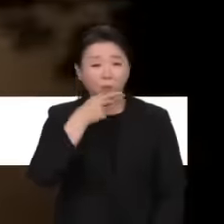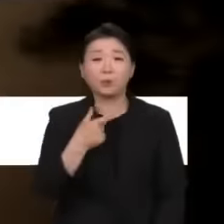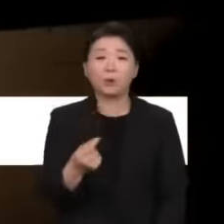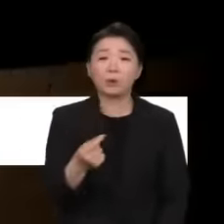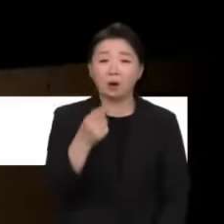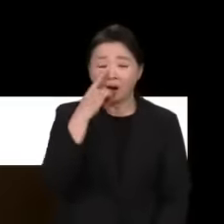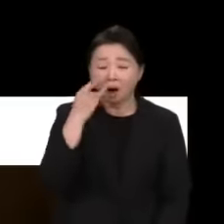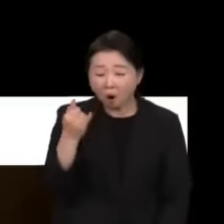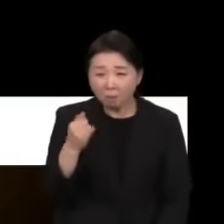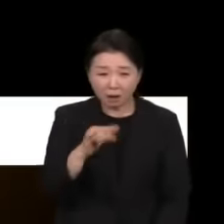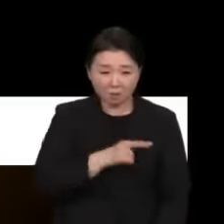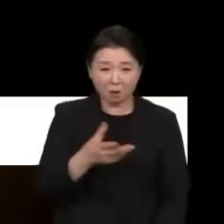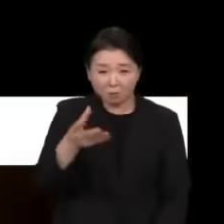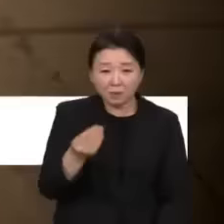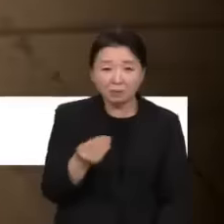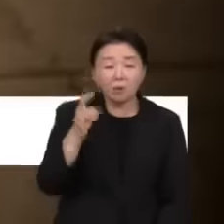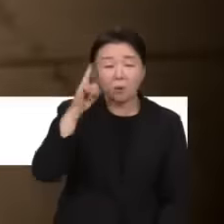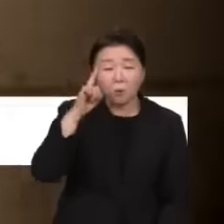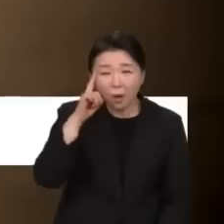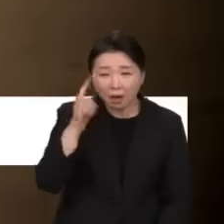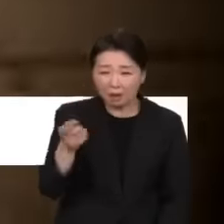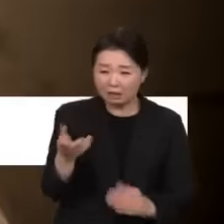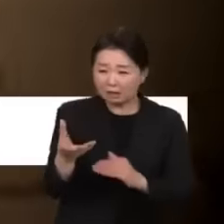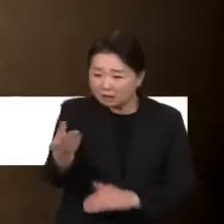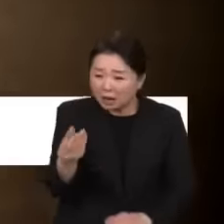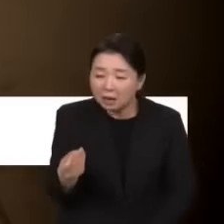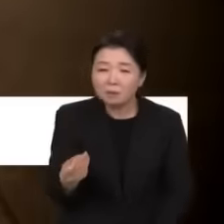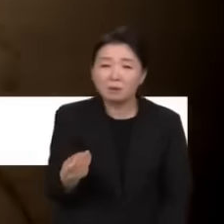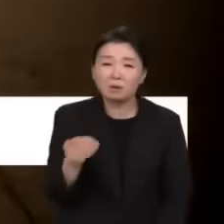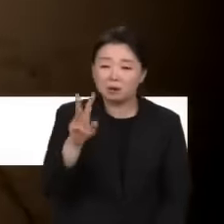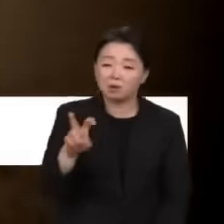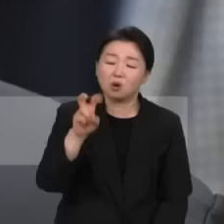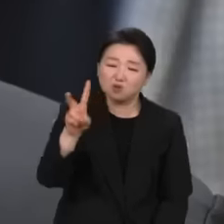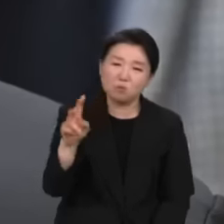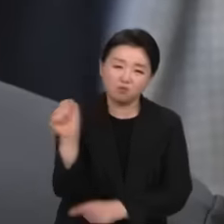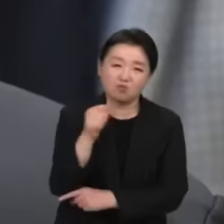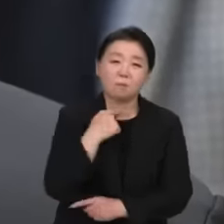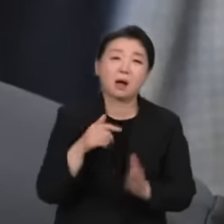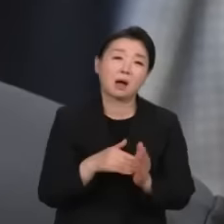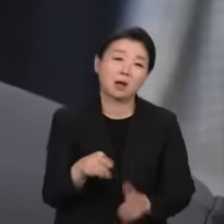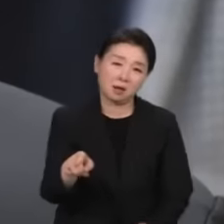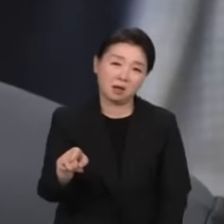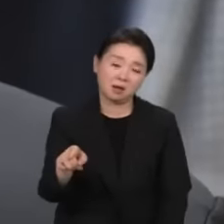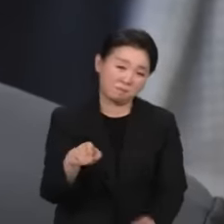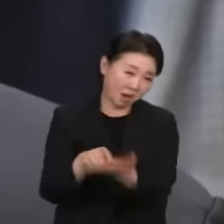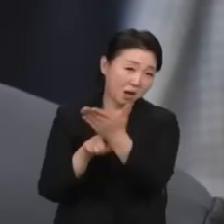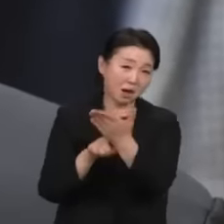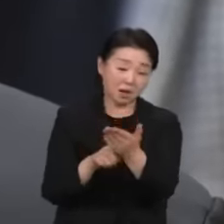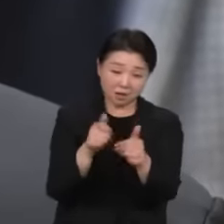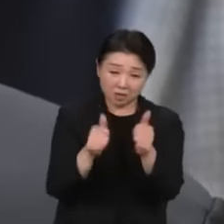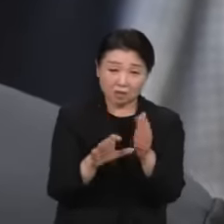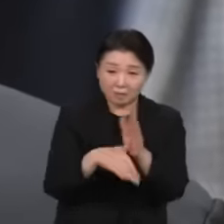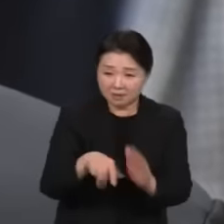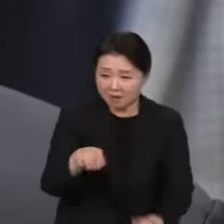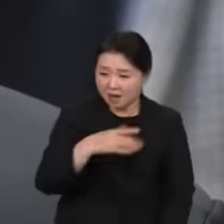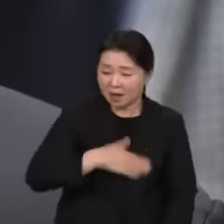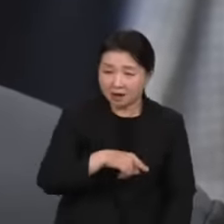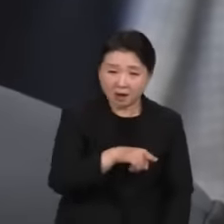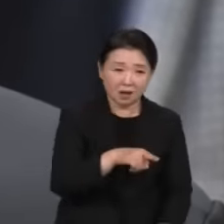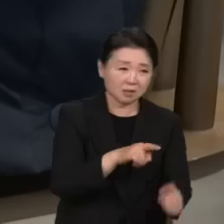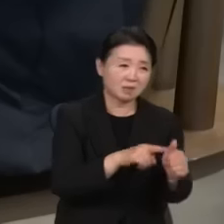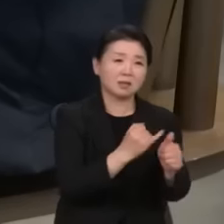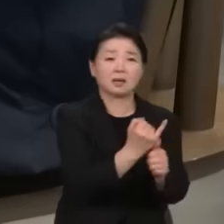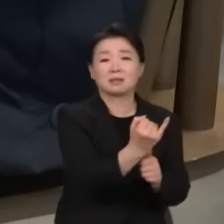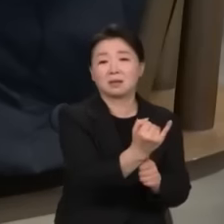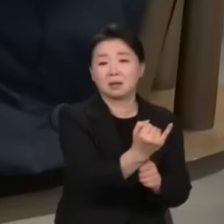어머니 명의로 32차례 공유 차량을 빌려 운전했다는 것도 드러났습니다. 재판 과정에서 이런 사실을 알게 된 이 씨